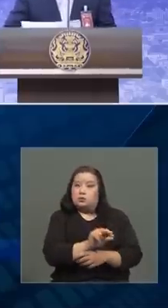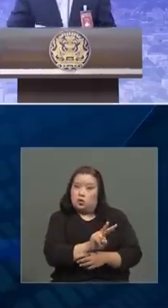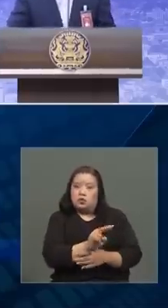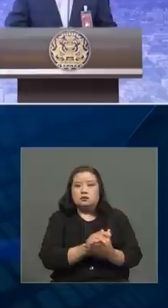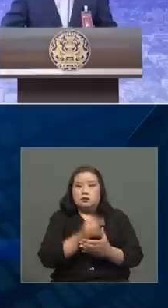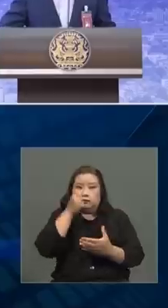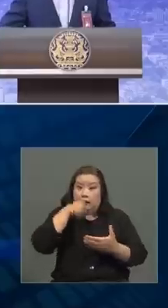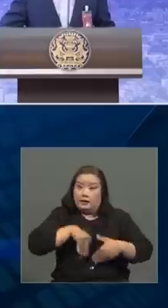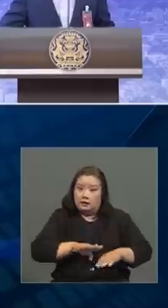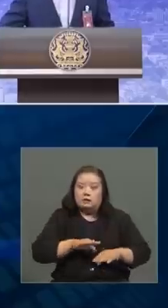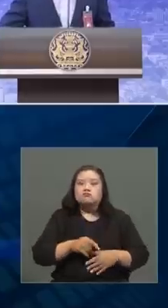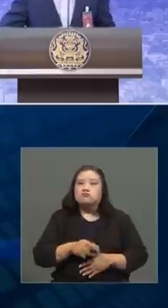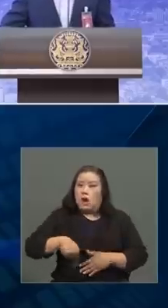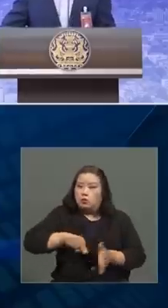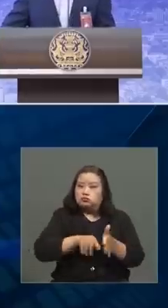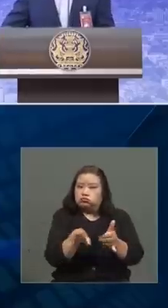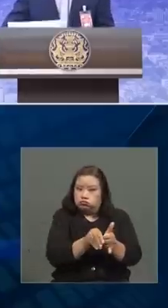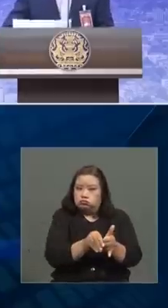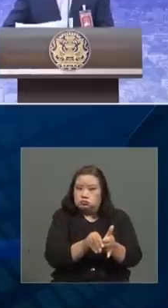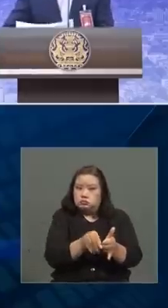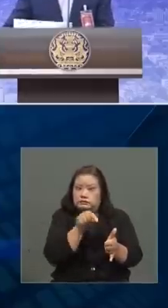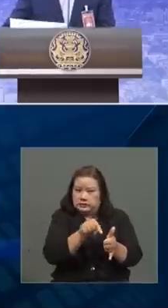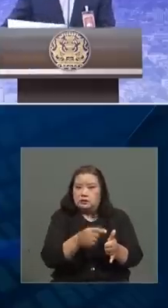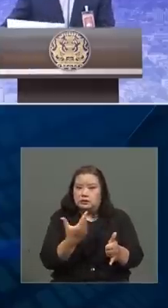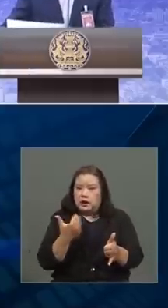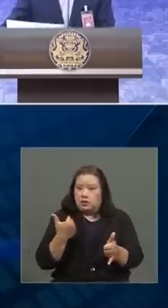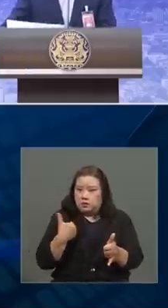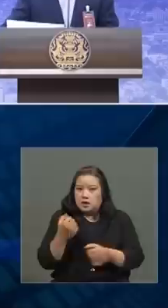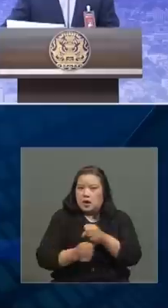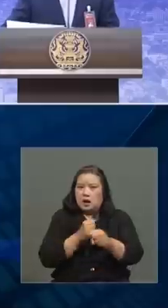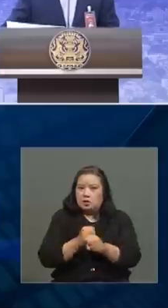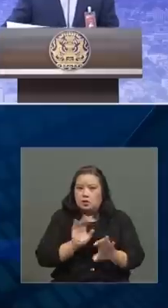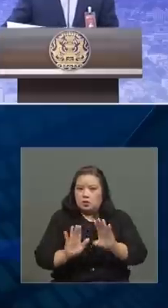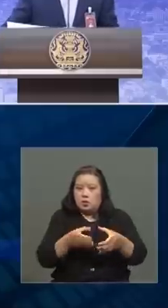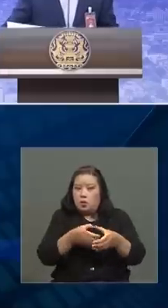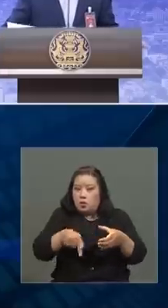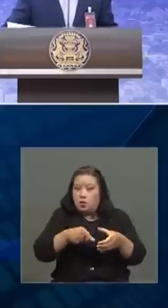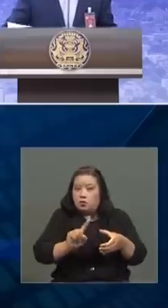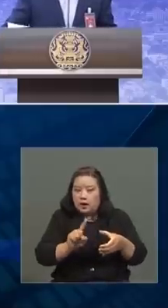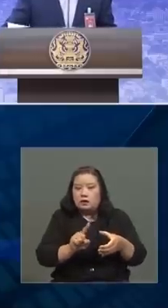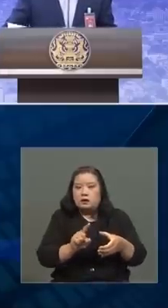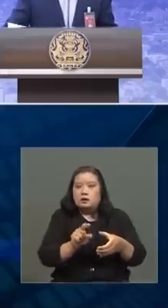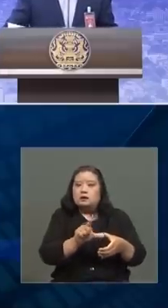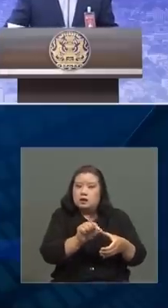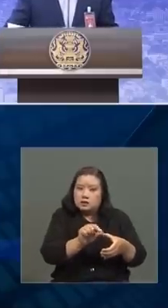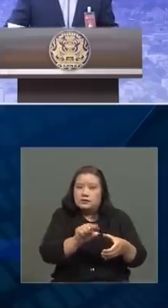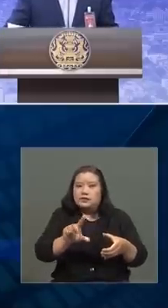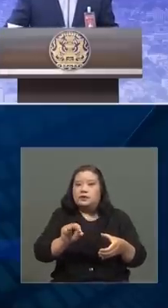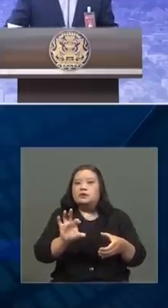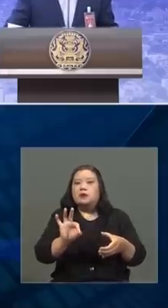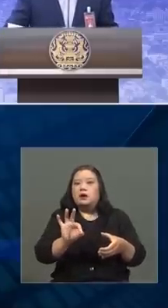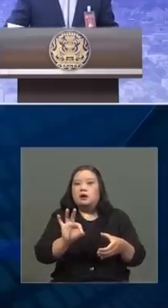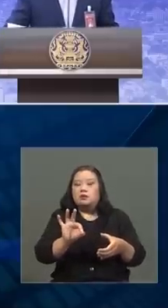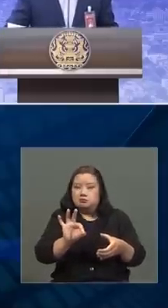ก็เป็นสัญชาติไทยซะเป็นส่วนใหญ่และก็กลุ่มคนก็ยังเป็นกลุ่มใกล้ๆเดิมนะครับก็20-30 9ปีซึ่งอันนี้ก็จะเป็นกลุ่มก้อนใหญ่จาก